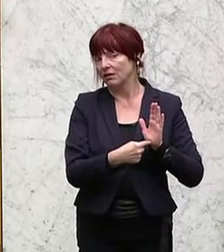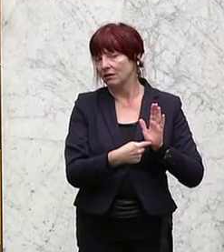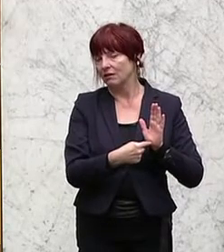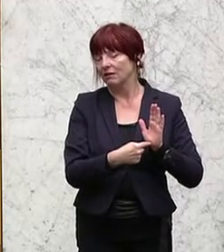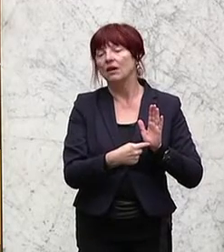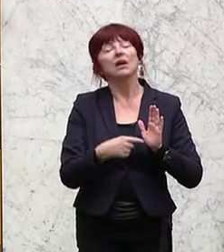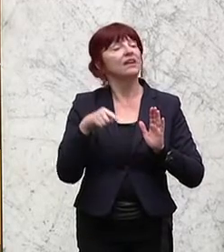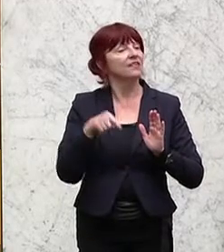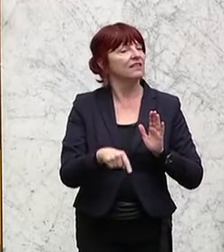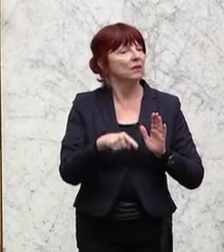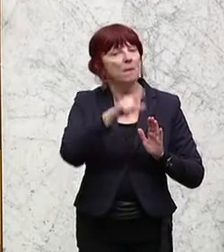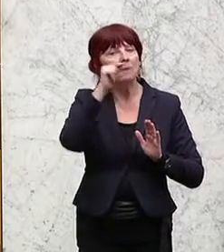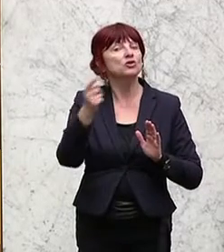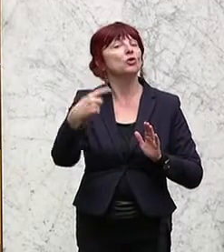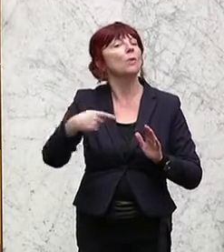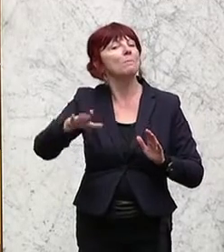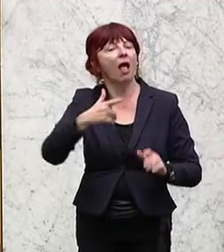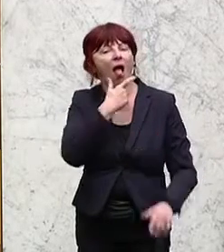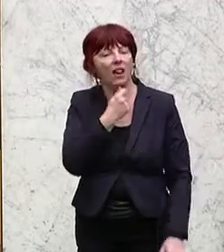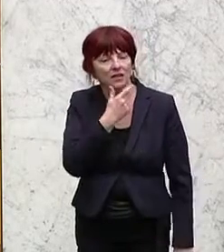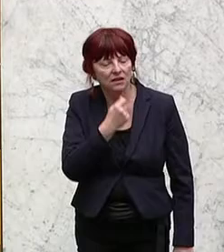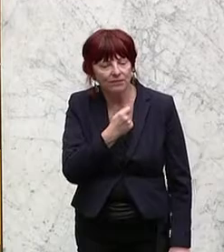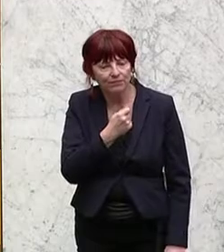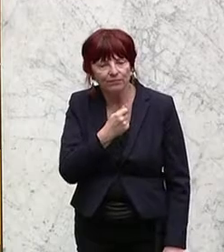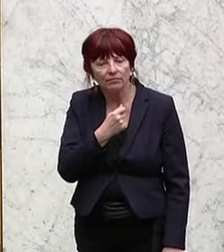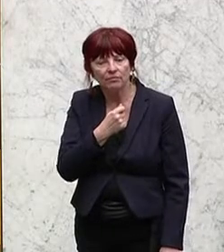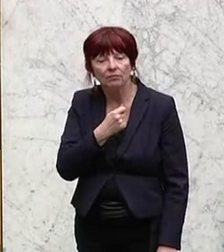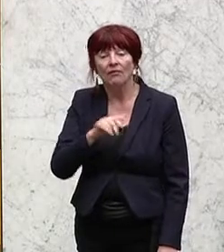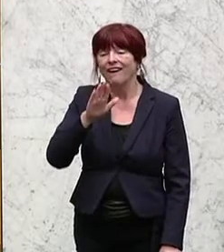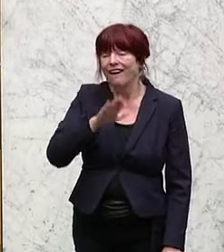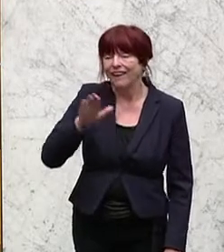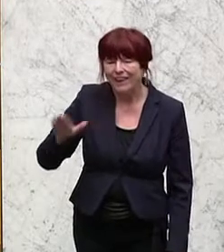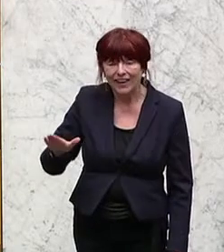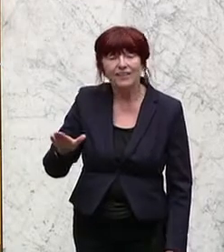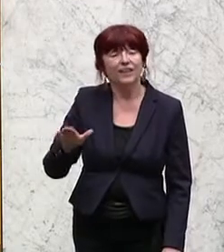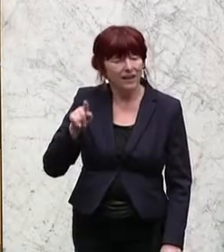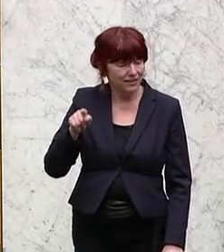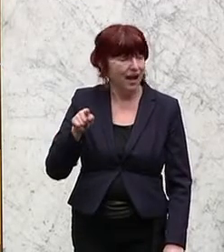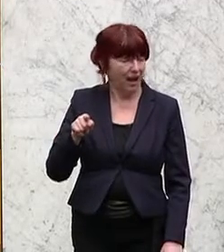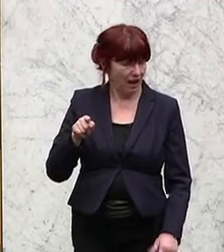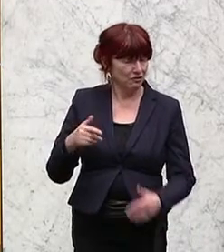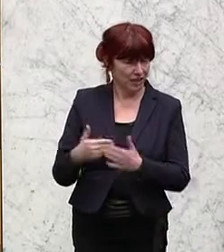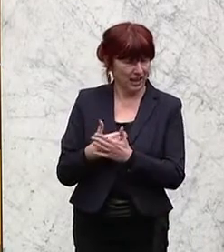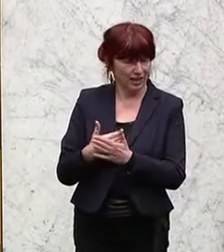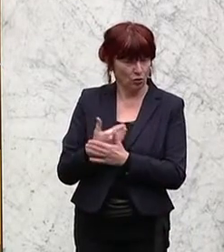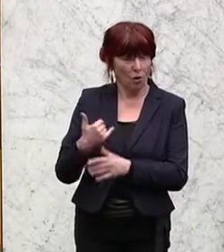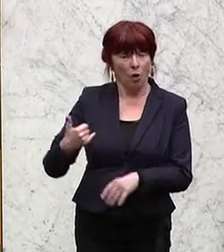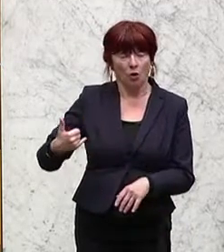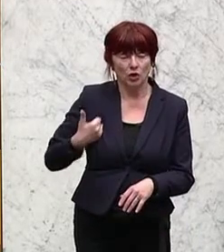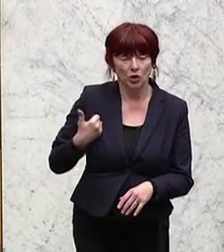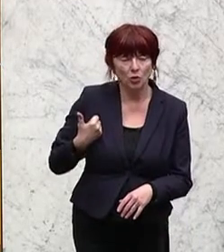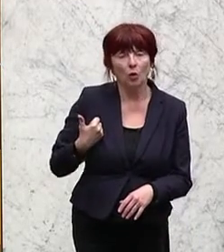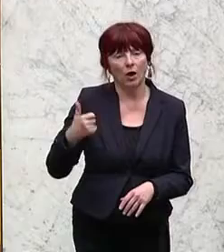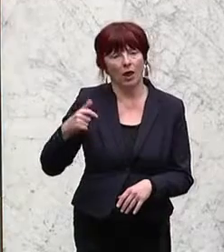Es ist so, Menschen werden älter, die Vertretung durch Kinder, durch junge Leute schwierig. Oftmals sind es die Geschwister, die mehr